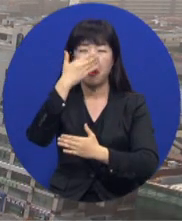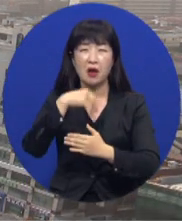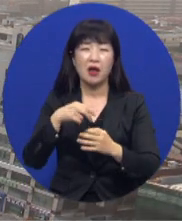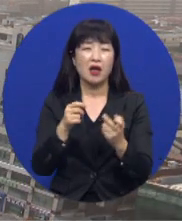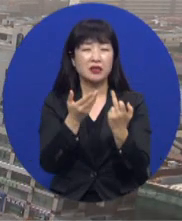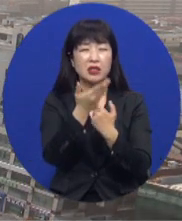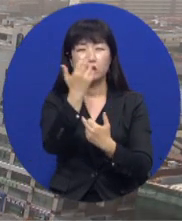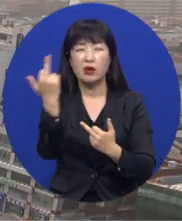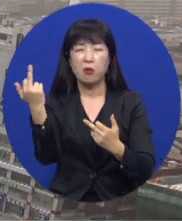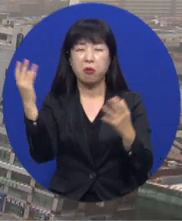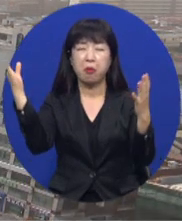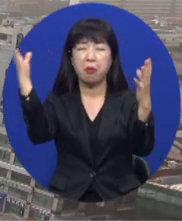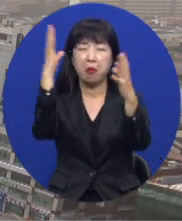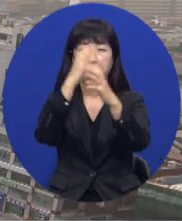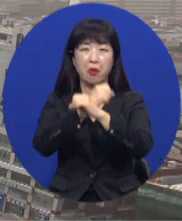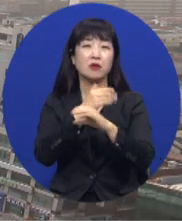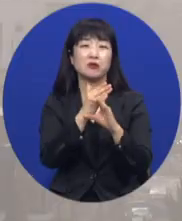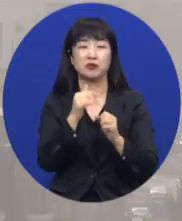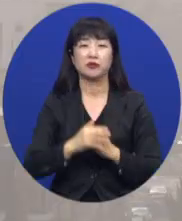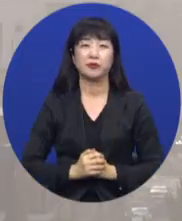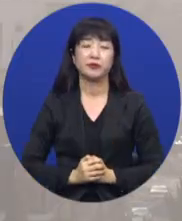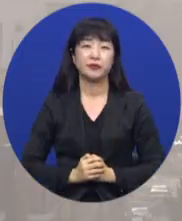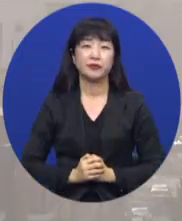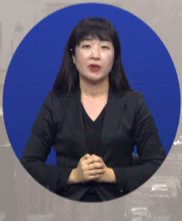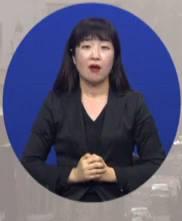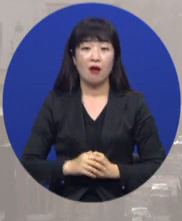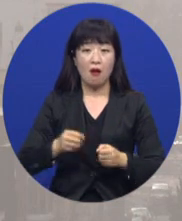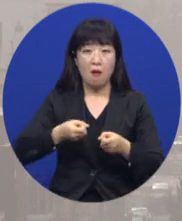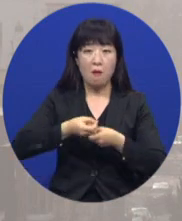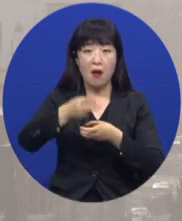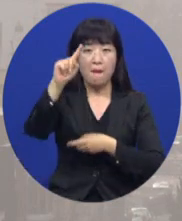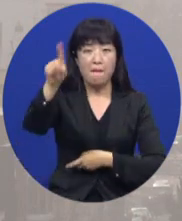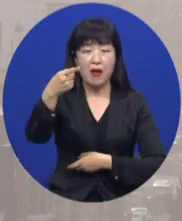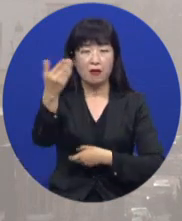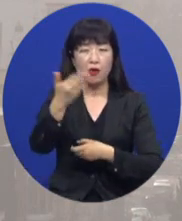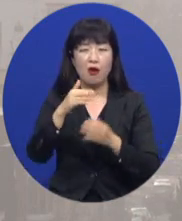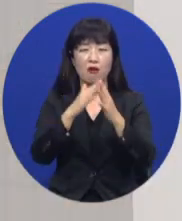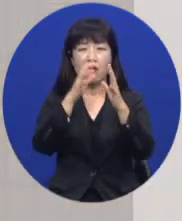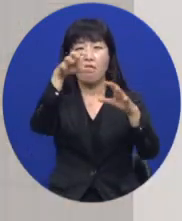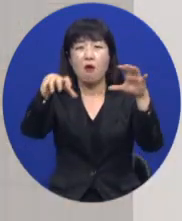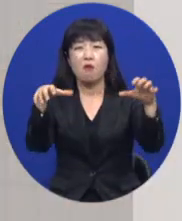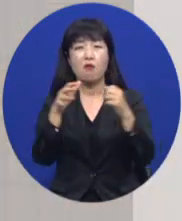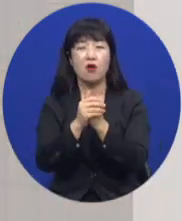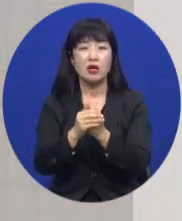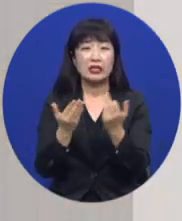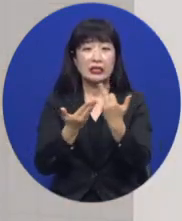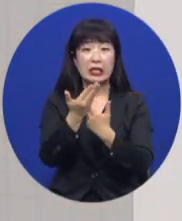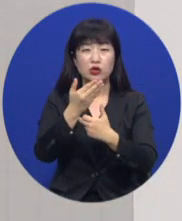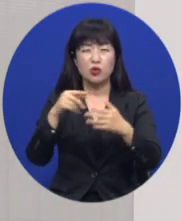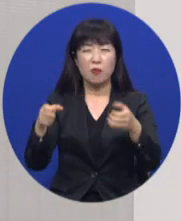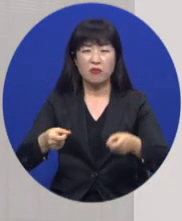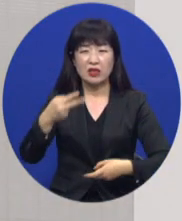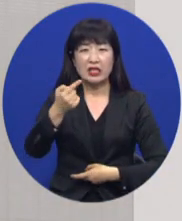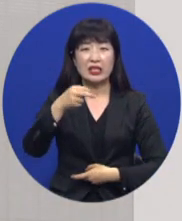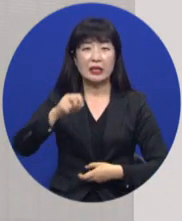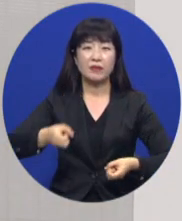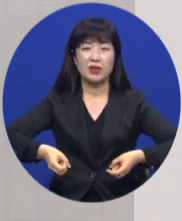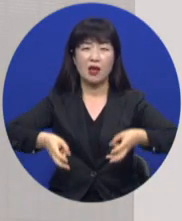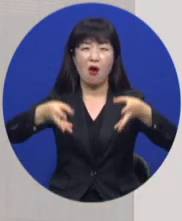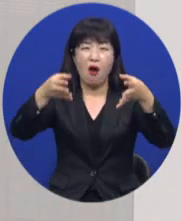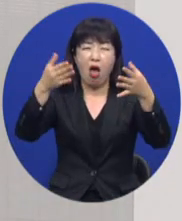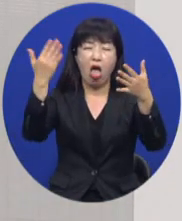모습도 온데간데 없이 사라졌습니다 100m 이상 떨어진 건물들도 대 주최 고층 건물은 드림타워 더